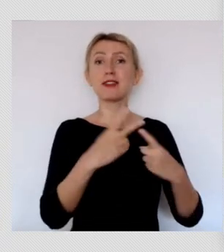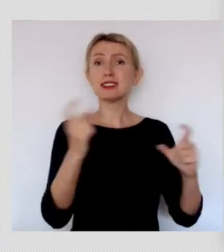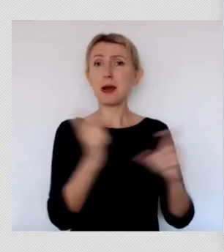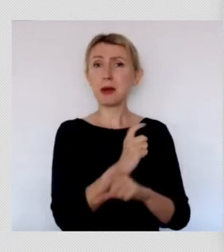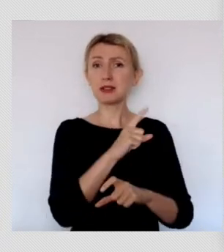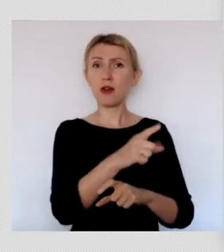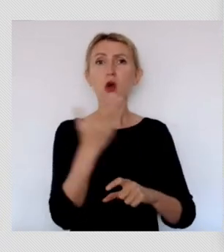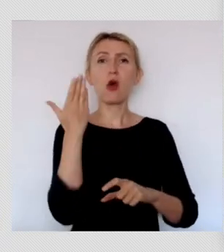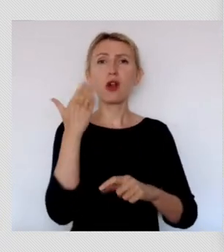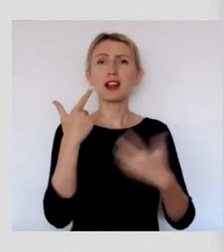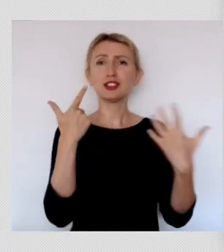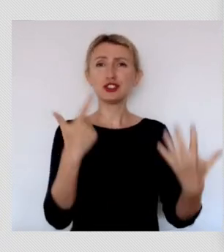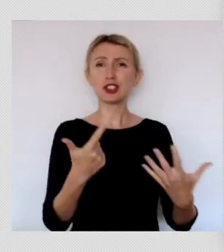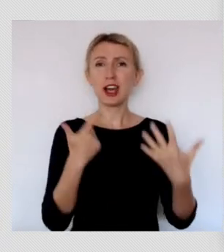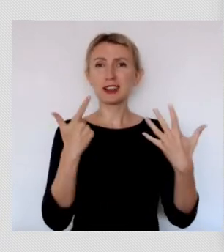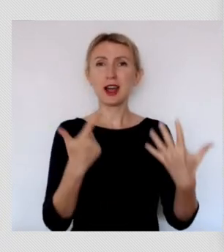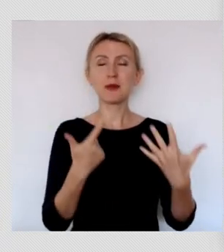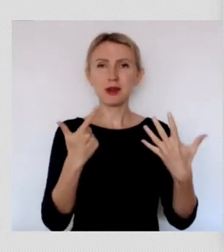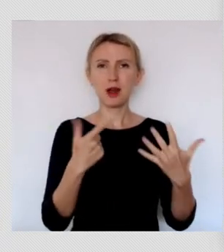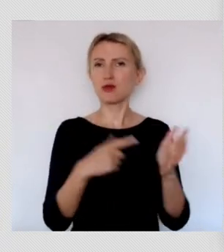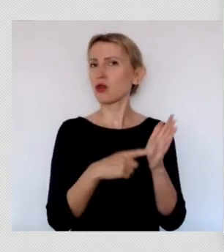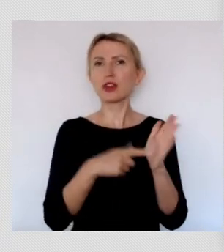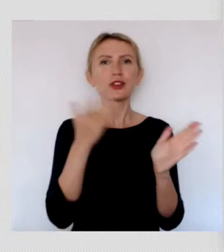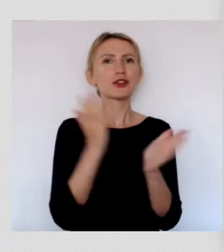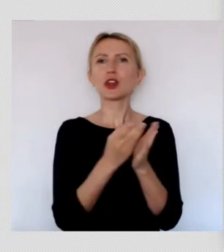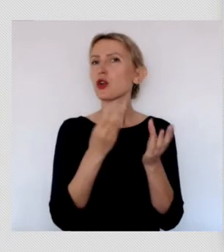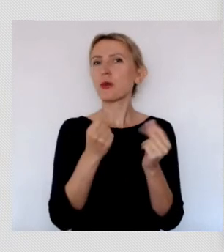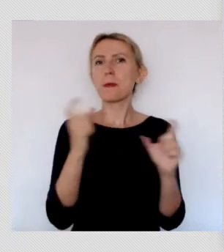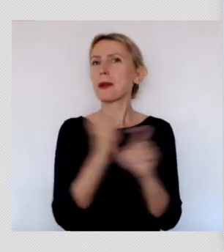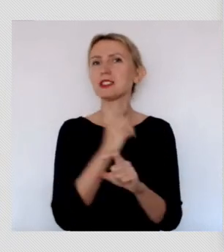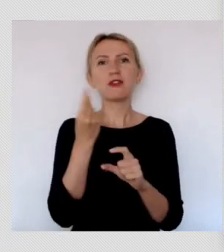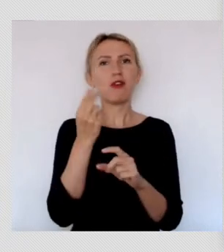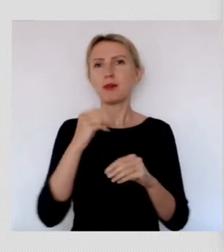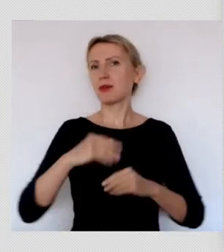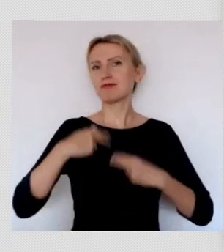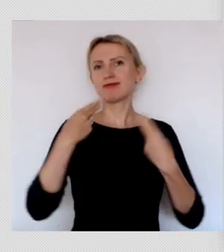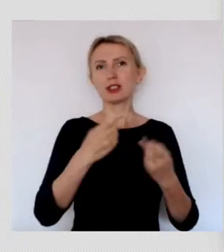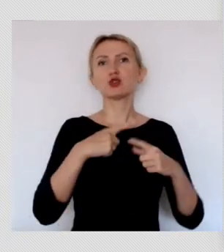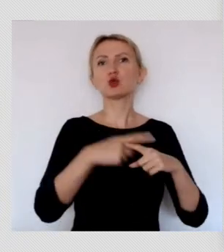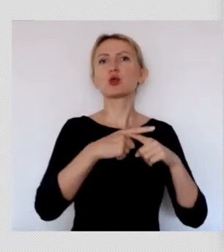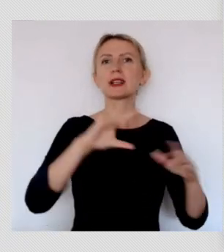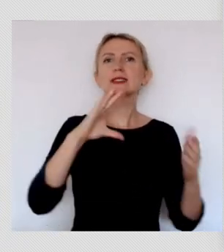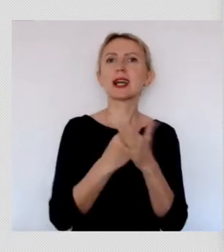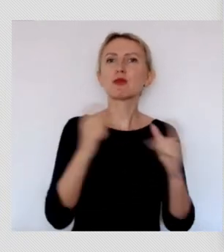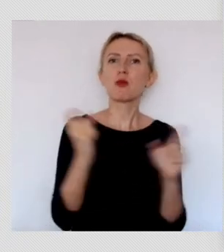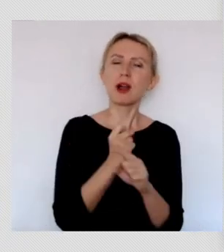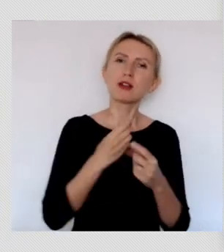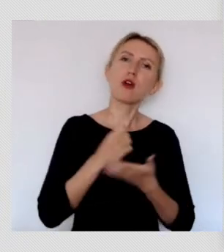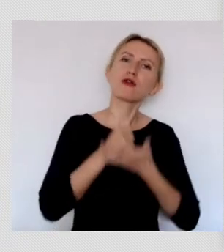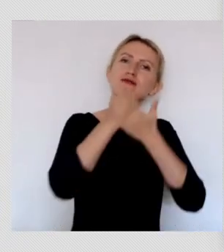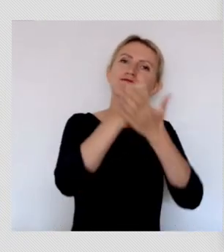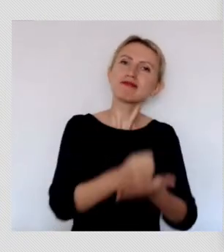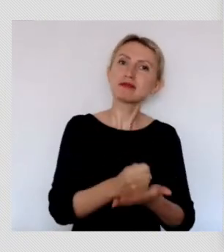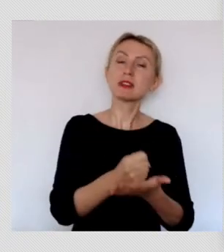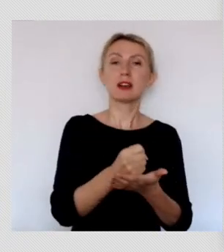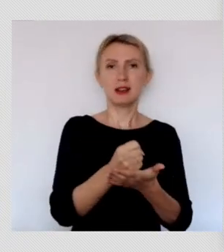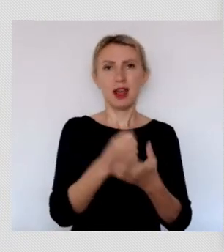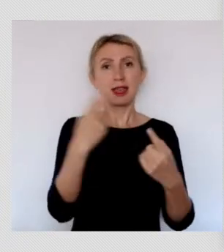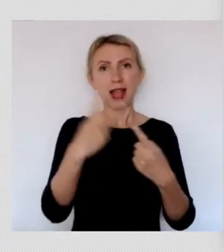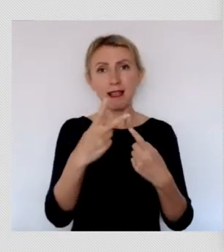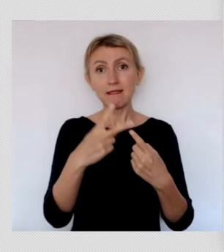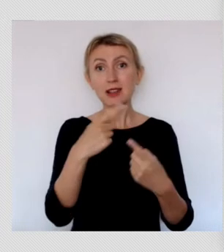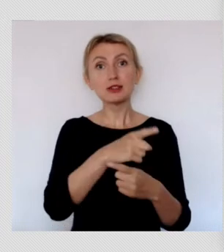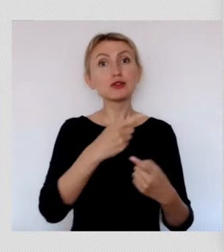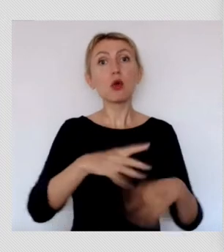ciągu ostatnich 7 lat, jeśli chodzi tylko o środki publiczne przekazywane ze spółek Skarbu Państwa do finansowania telewizji,